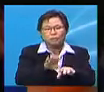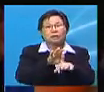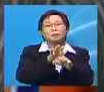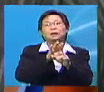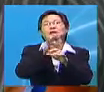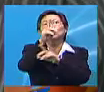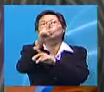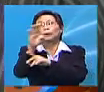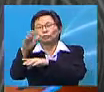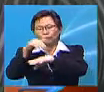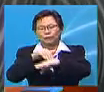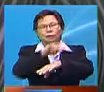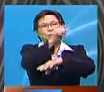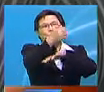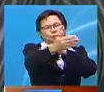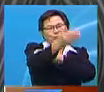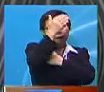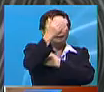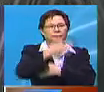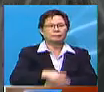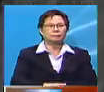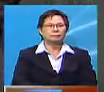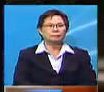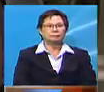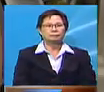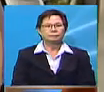Besar Kota Bu pada pukul 10 pagi